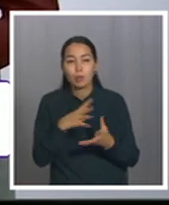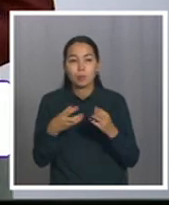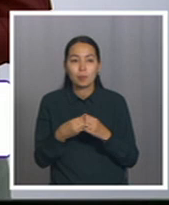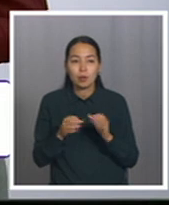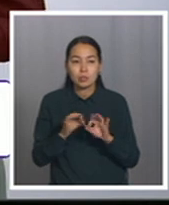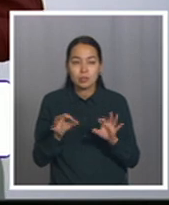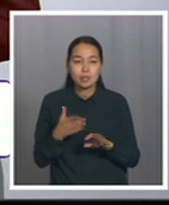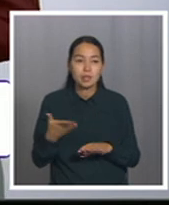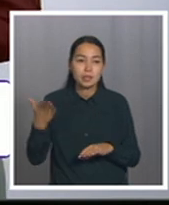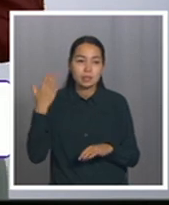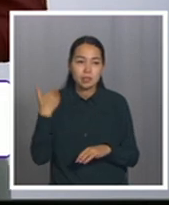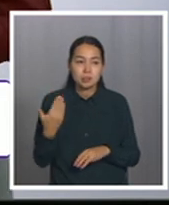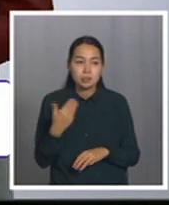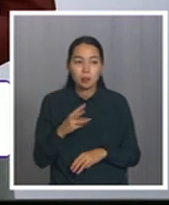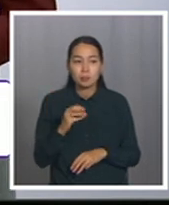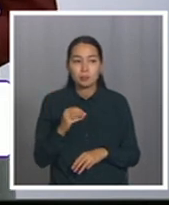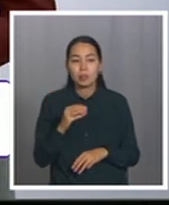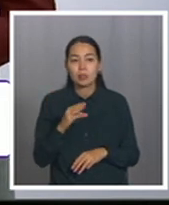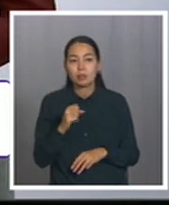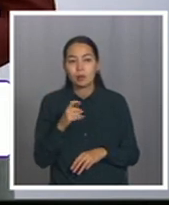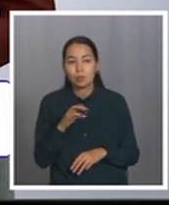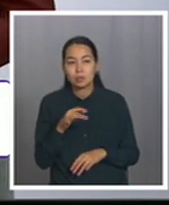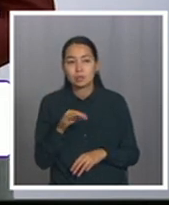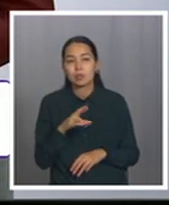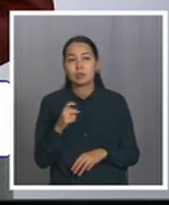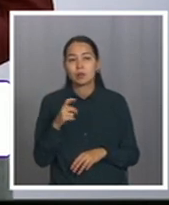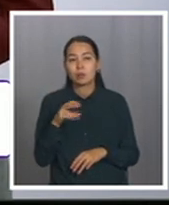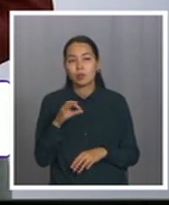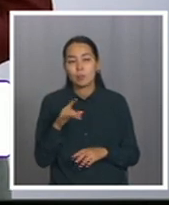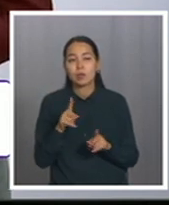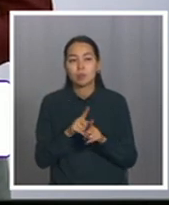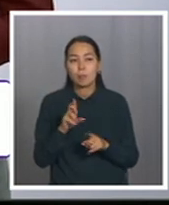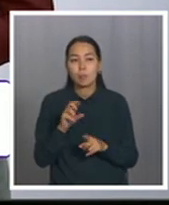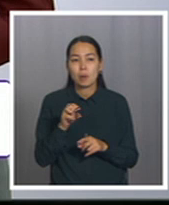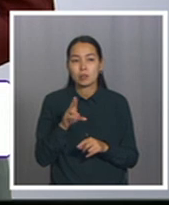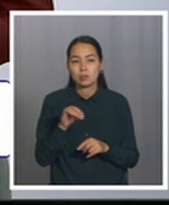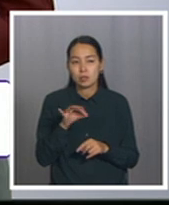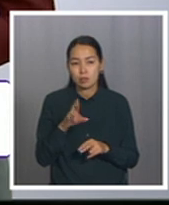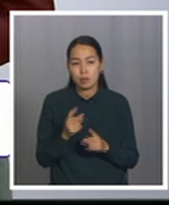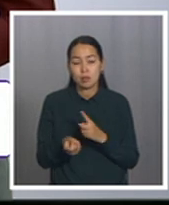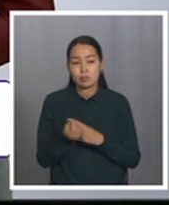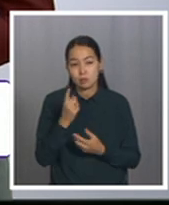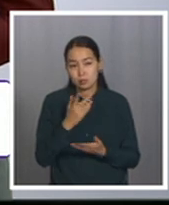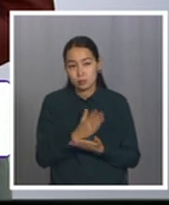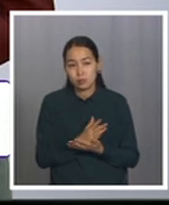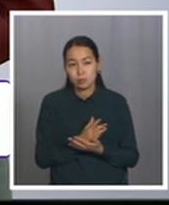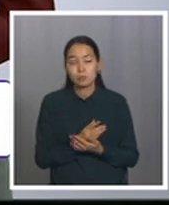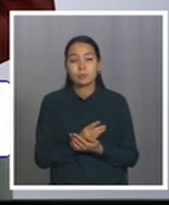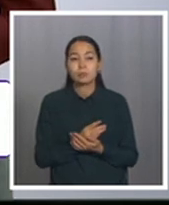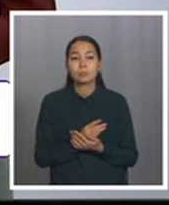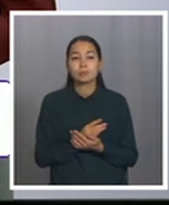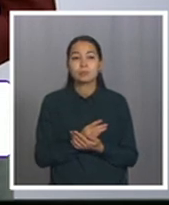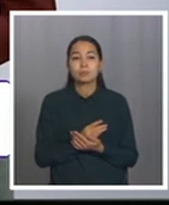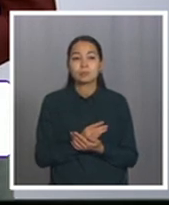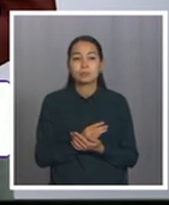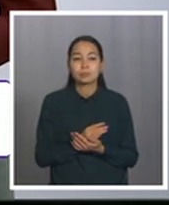ертеде митохондрия және пластиктер мүмкін бактерия болған шығар деп тұжырымдалады. Сондай ой бар.